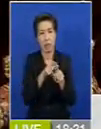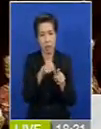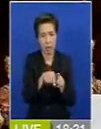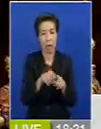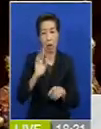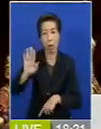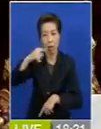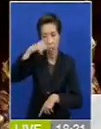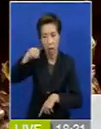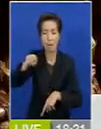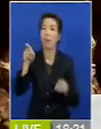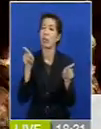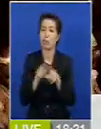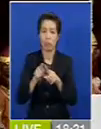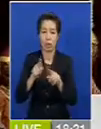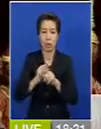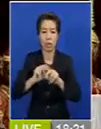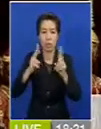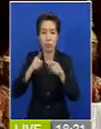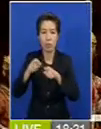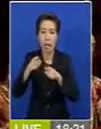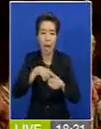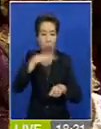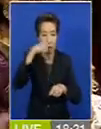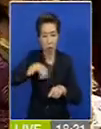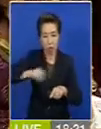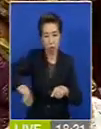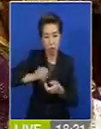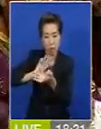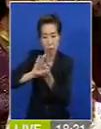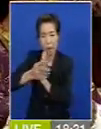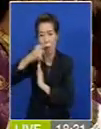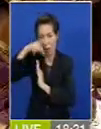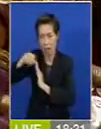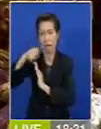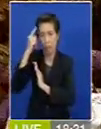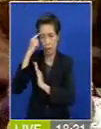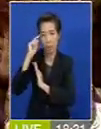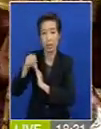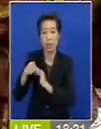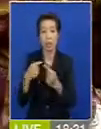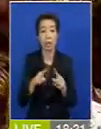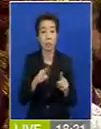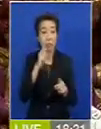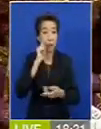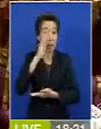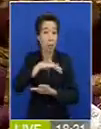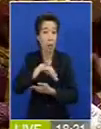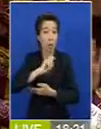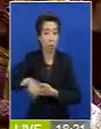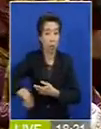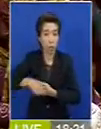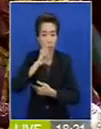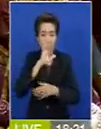ำนักของไทยก็มีรากฐานมาจากกัมพูชาอีกทีนึงนะคะนอกจากนี้พนมเปญโพสต์ยังรายงานอ้างข้อความจากหนังสือ